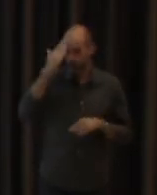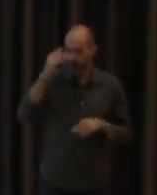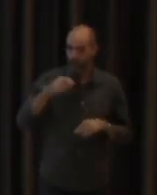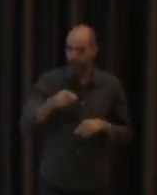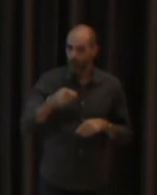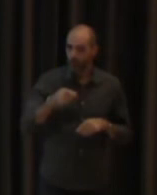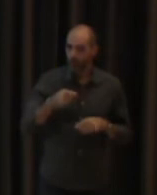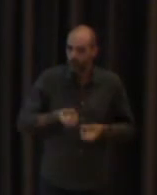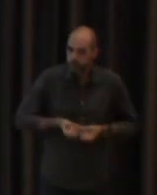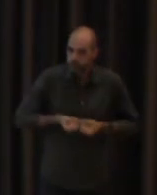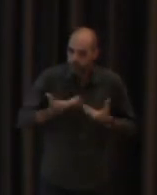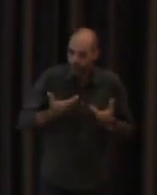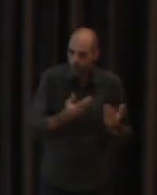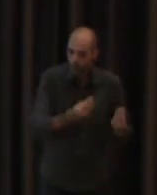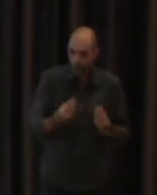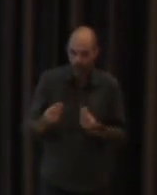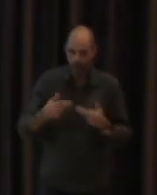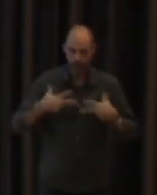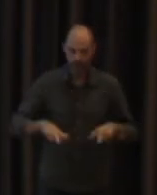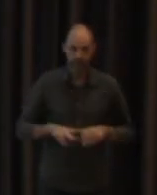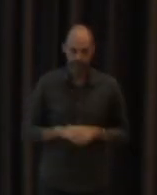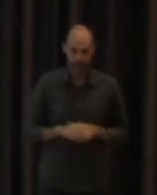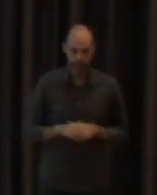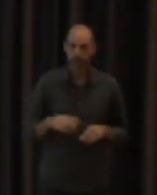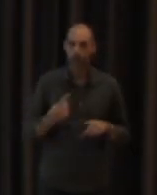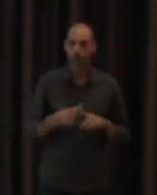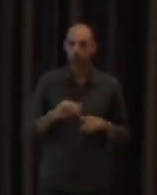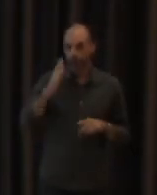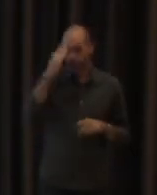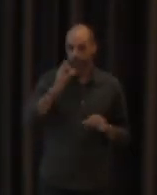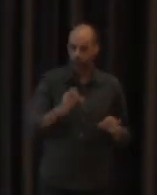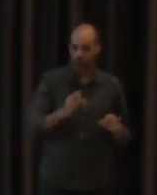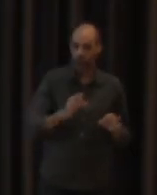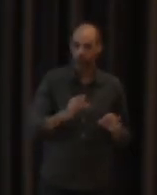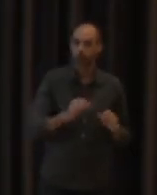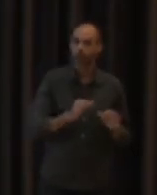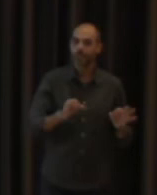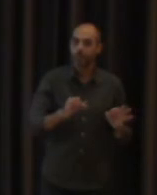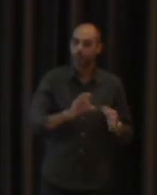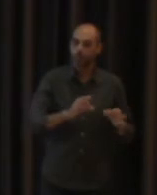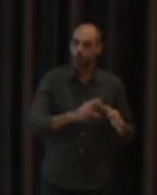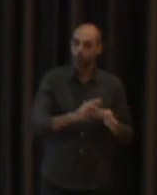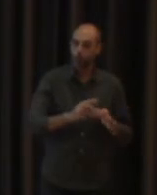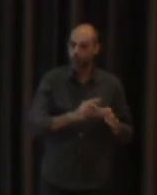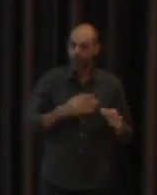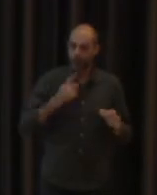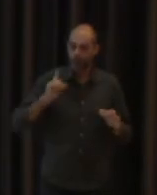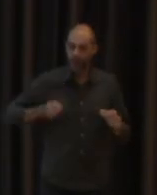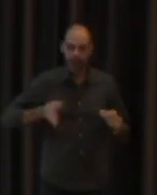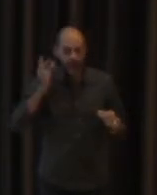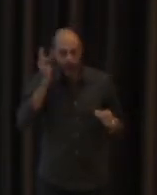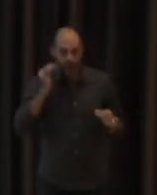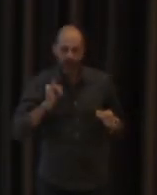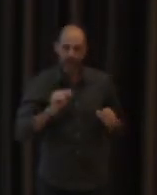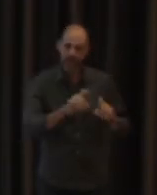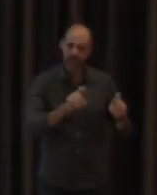una pluralitat. Sigui perquè el subjecte és un sintagma nominal coordinat, la directora i l'informàtic,